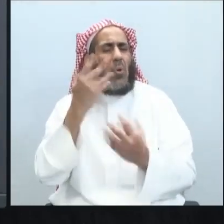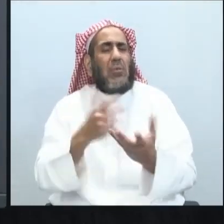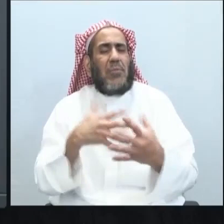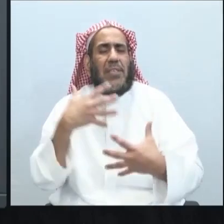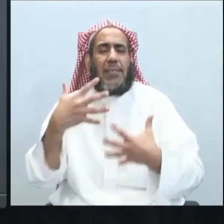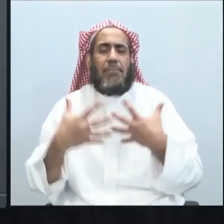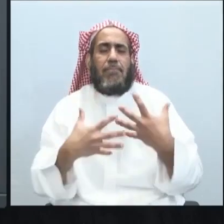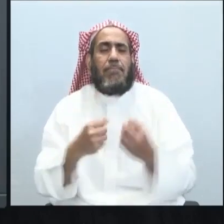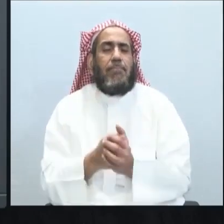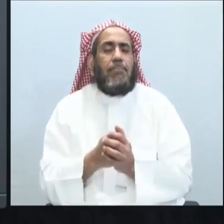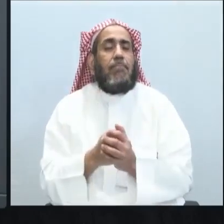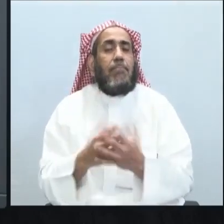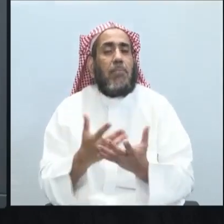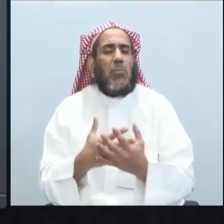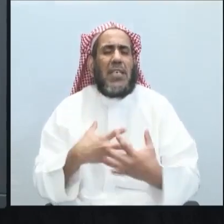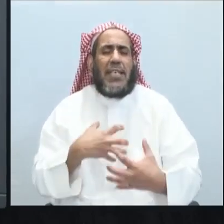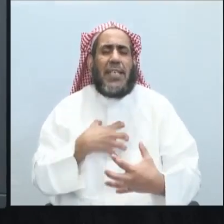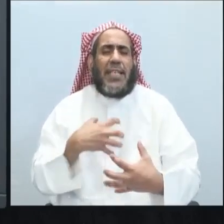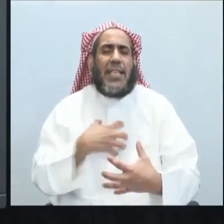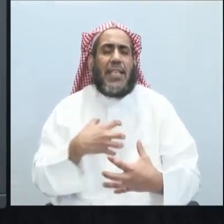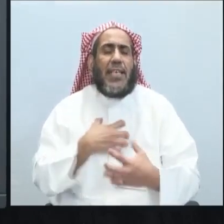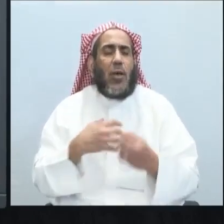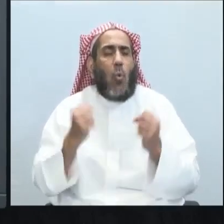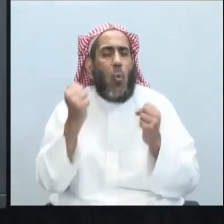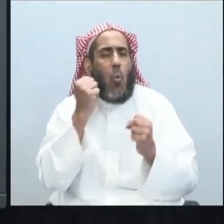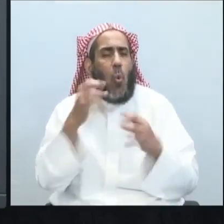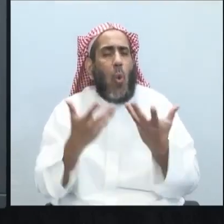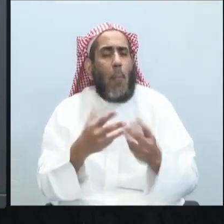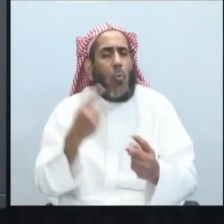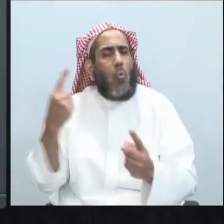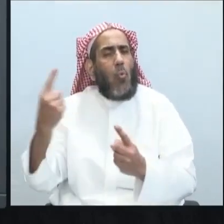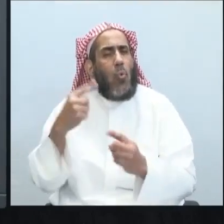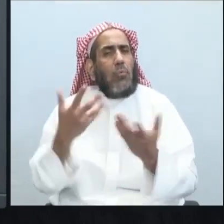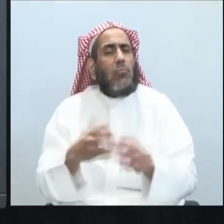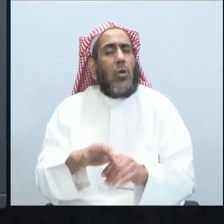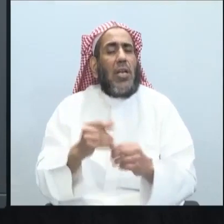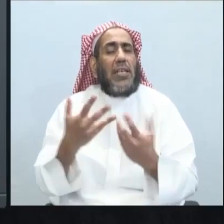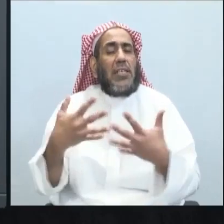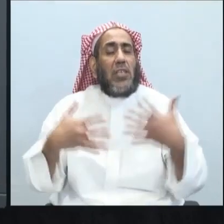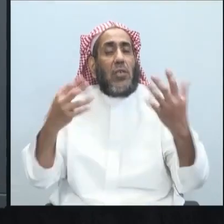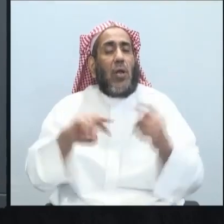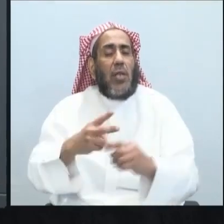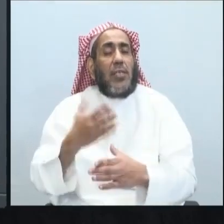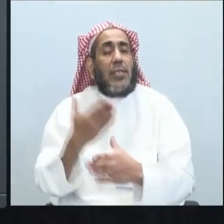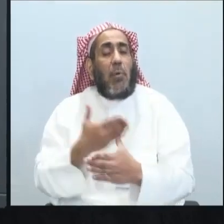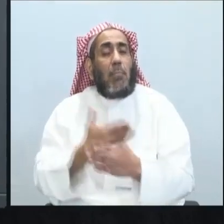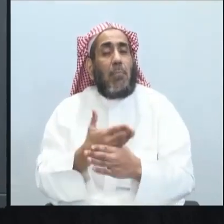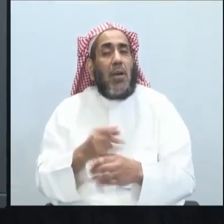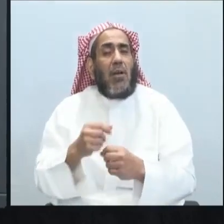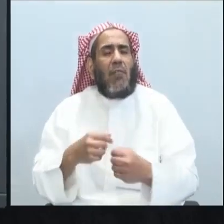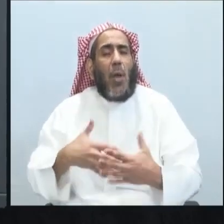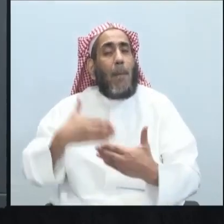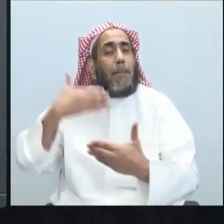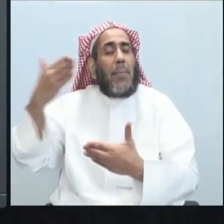شيء اصلا من من يعني الضيق وال الحسره لما لم يلتفت اليه الى الى الشعر ولعل هذا سبب ايضا في في بث